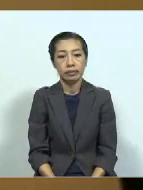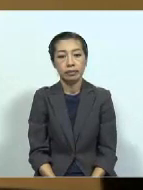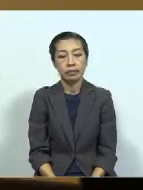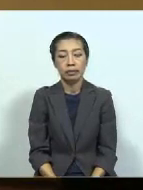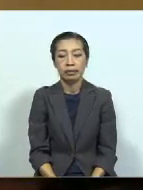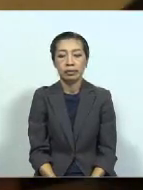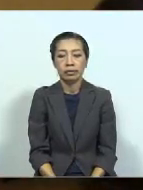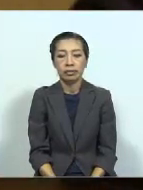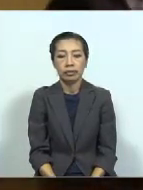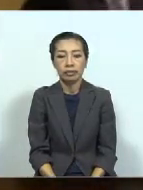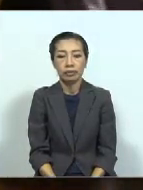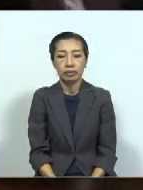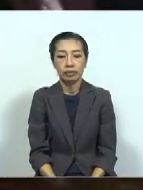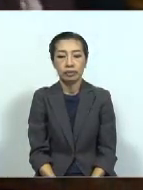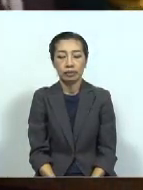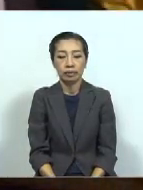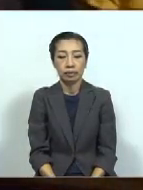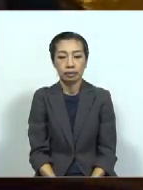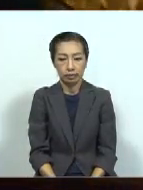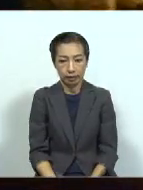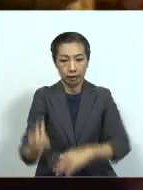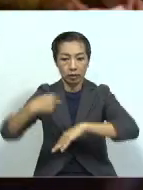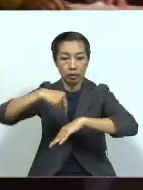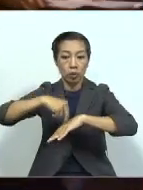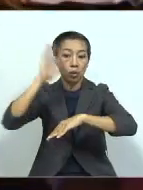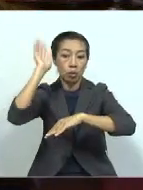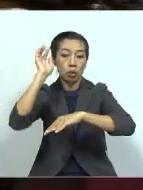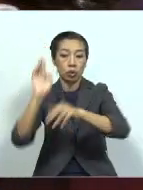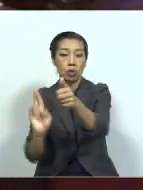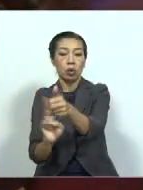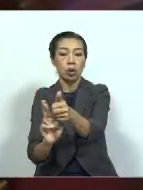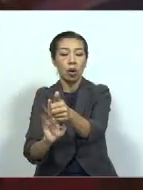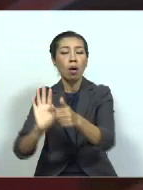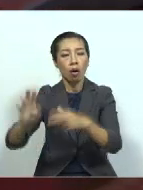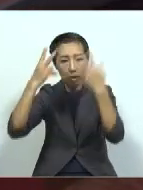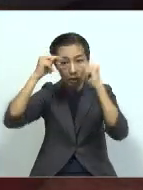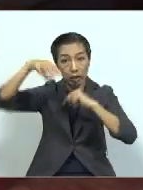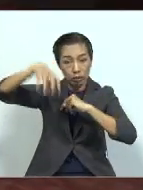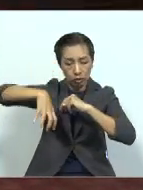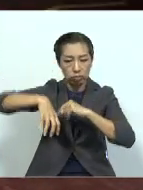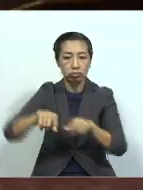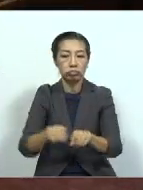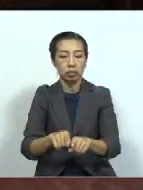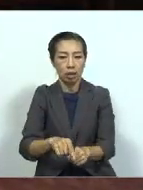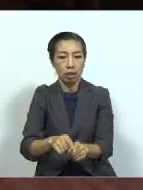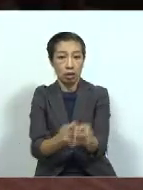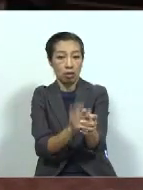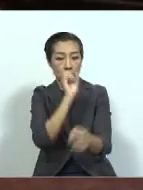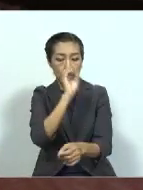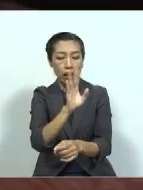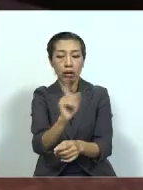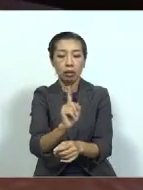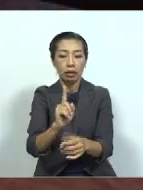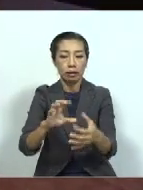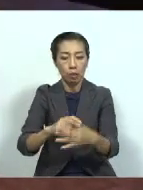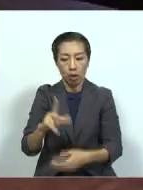ทางด้านพลโทวิรชนสุคนธปฏิภาครองโฆษกประจำสำนักนายกรัฐมนตรีแถลงภายหลังการประชุมคณะรัฐมนตรี